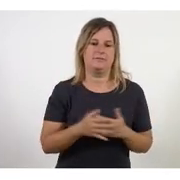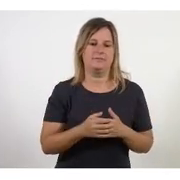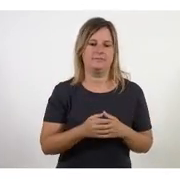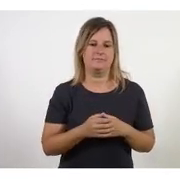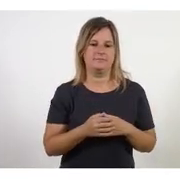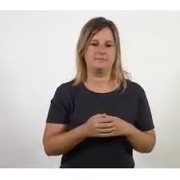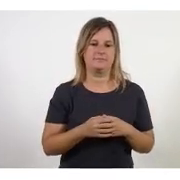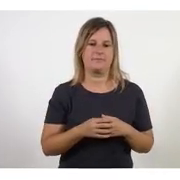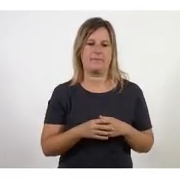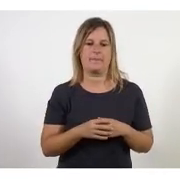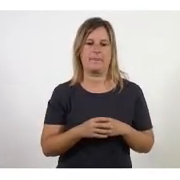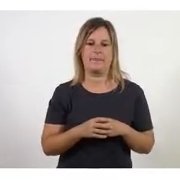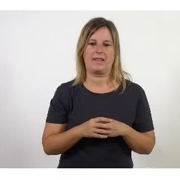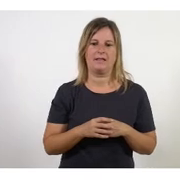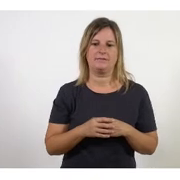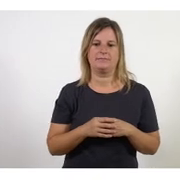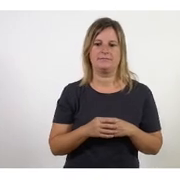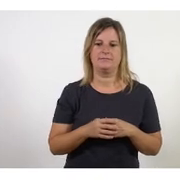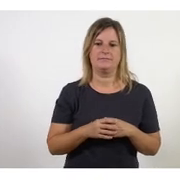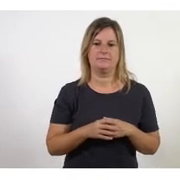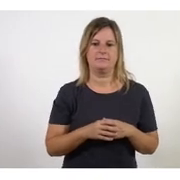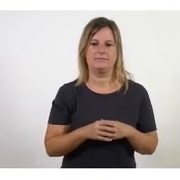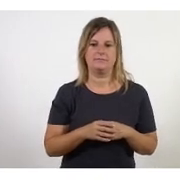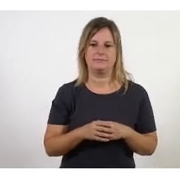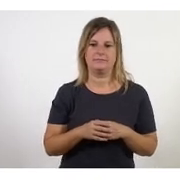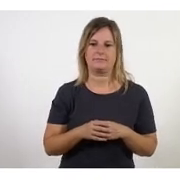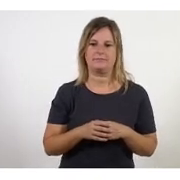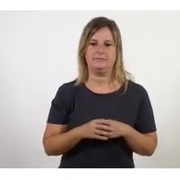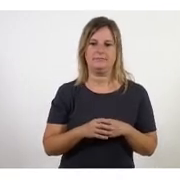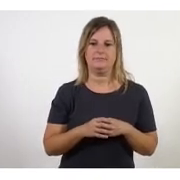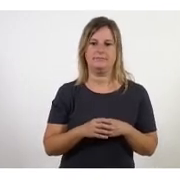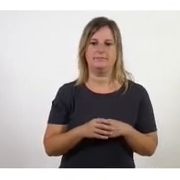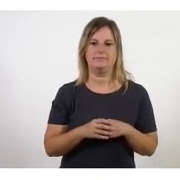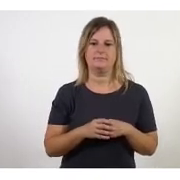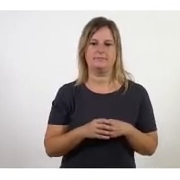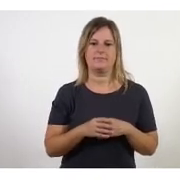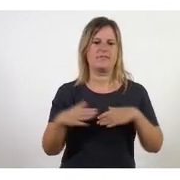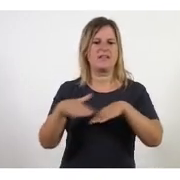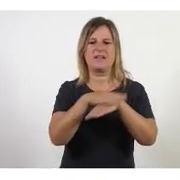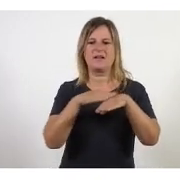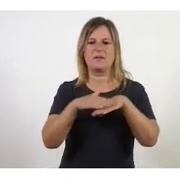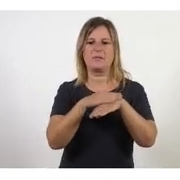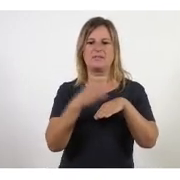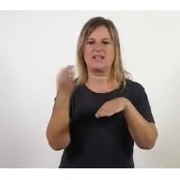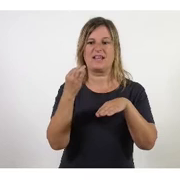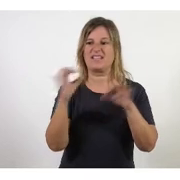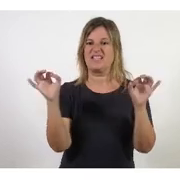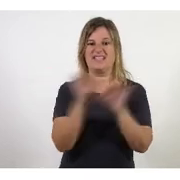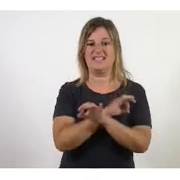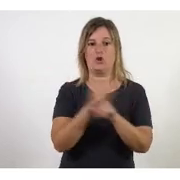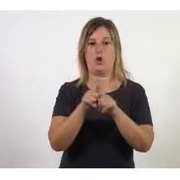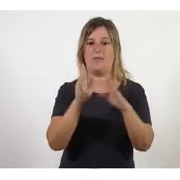ja ho superarem, això. Dic, com s'encadenen els dos clips? La transició bàsica és que no hi hagi cap transició.